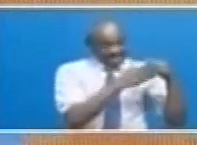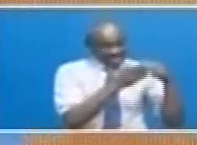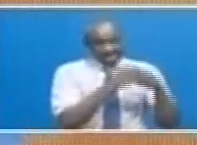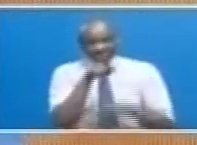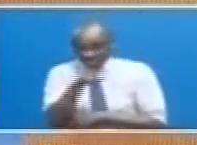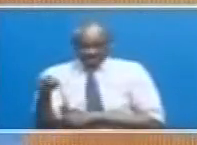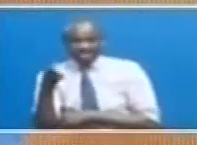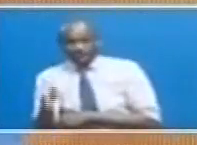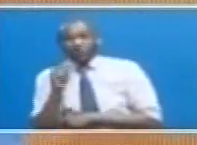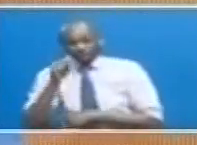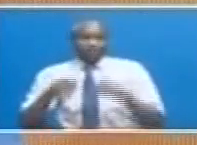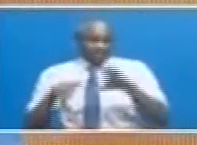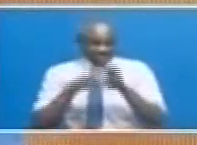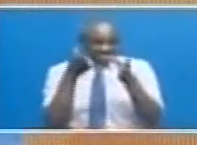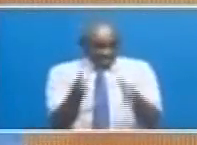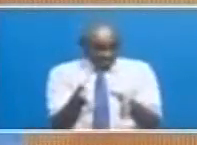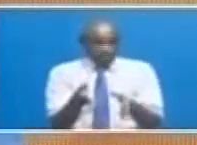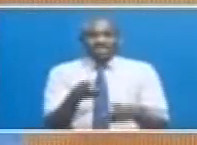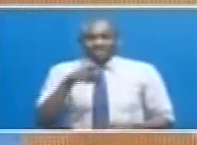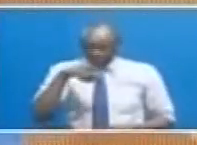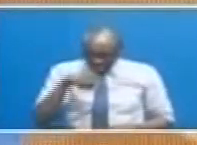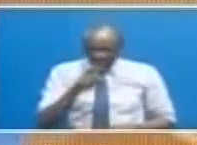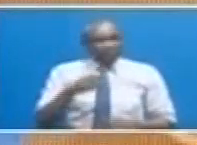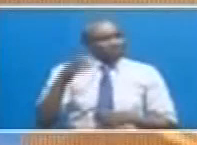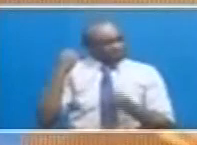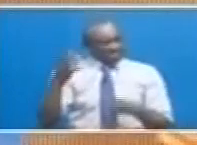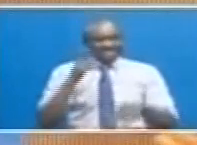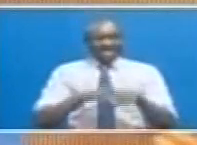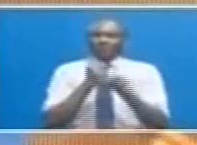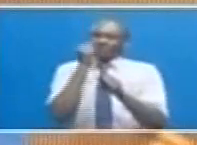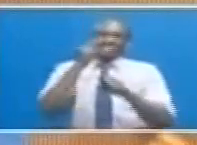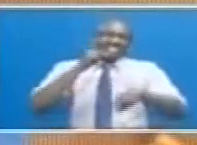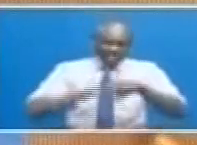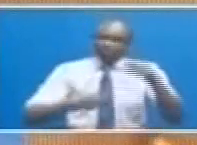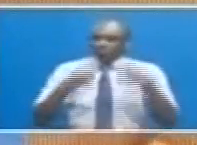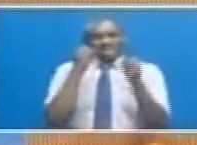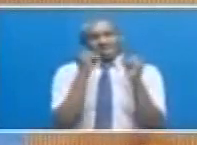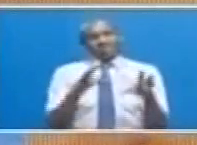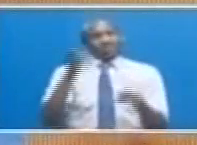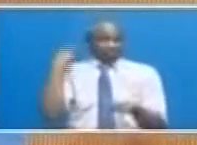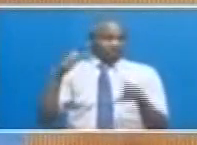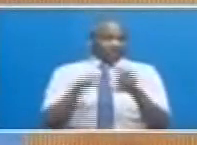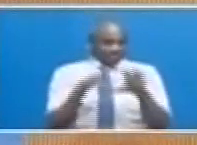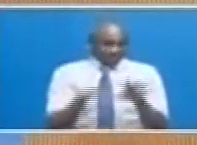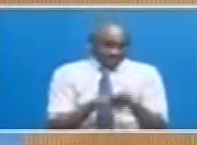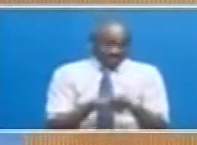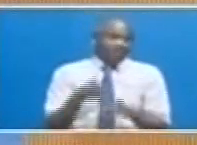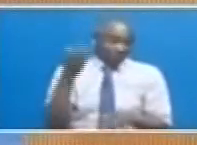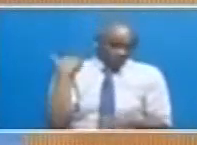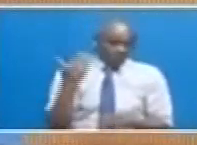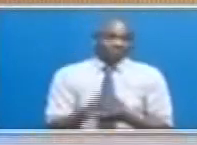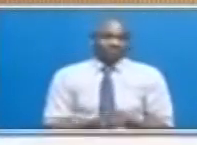kwanza kwenye historia ya kombe hilo baada ya kukosa kushinda kwenye mechi 15 walizoshiriki katika mikondo ya